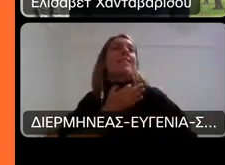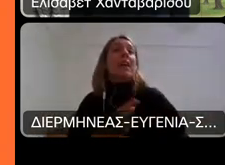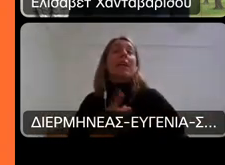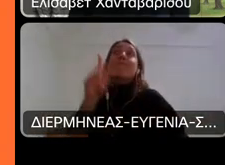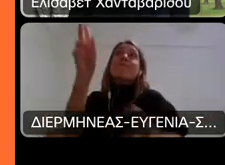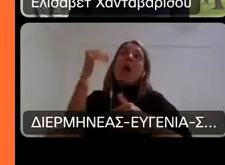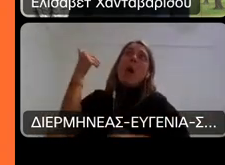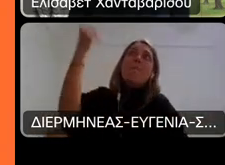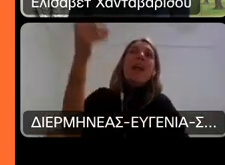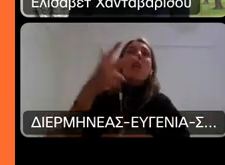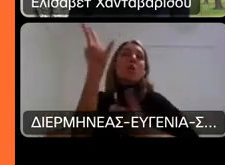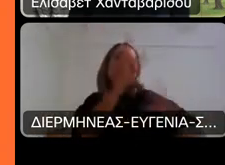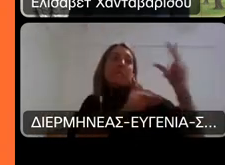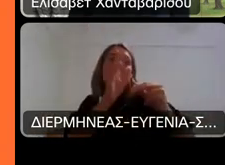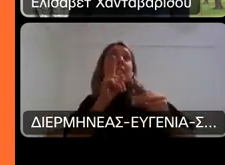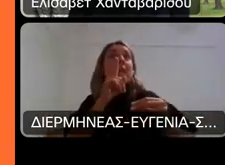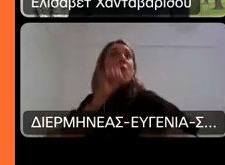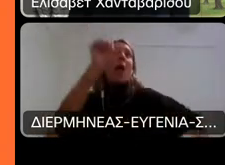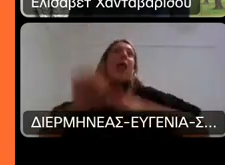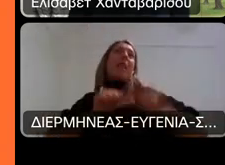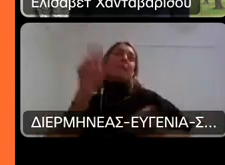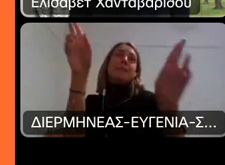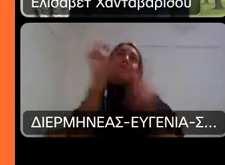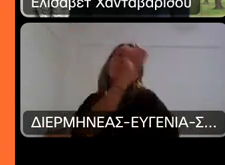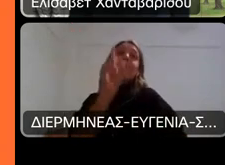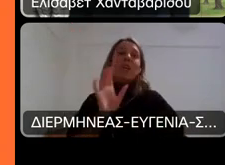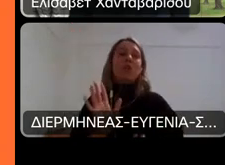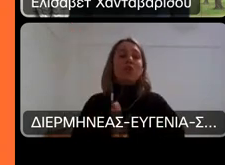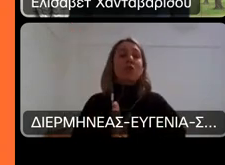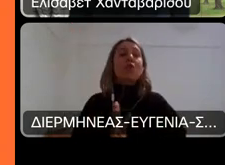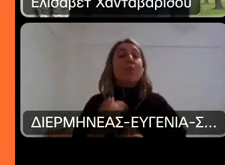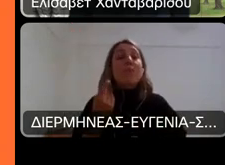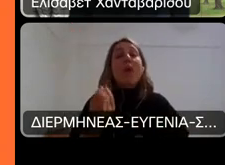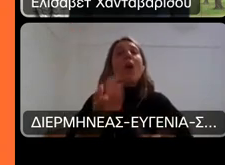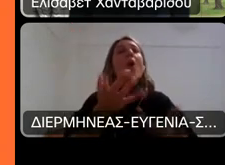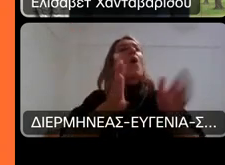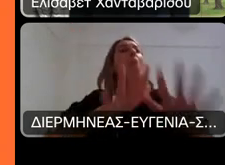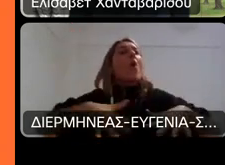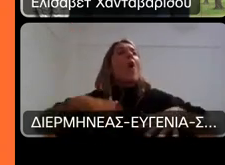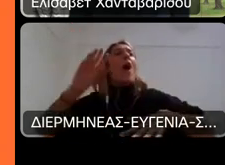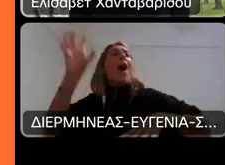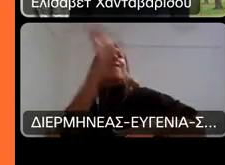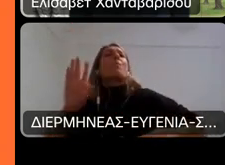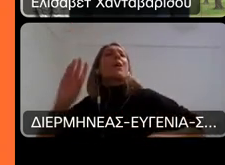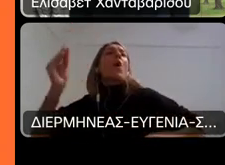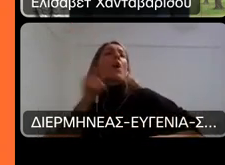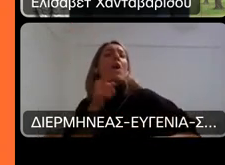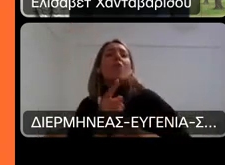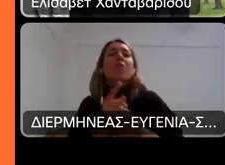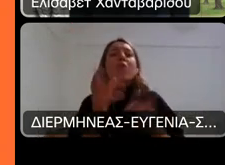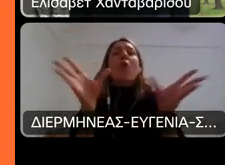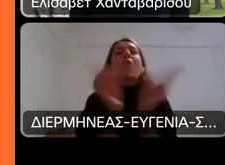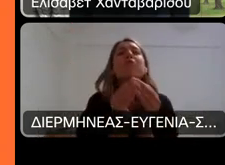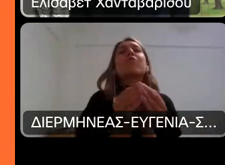μέλλον. Υπάρχει βέβαια και ο οδηγός του Ευρωπαϊκού Κοινοβουλίου για την ουδέτερη ως προς το φύλλο γλώσσα, που ούτε